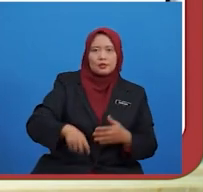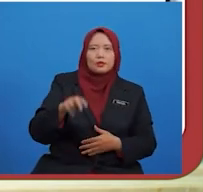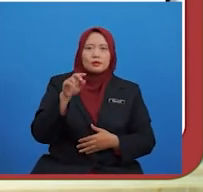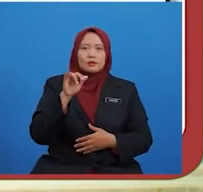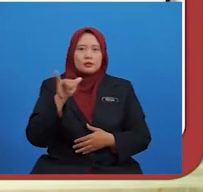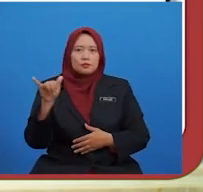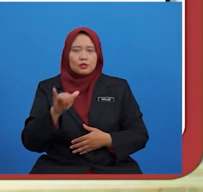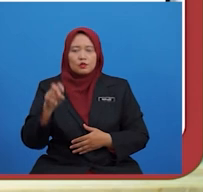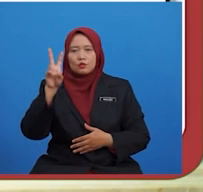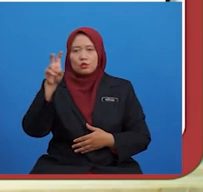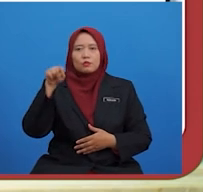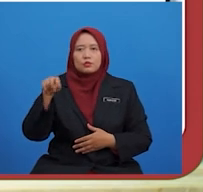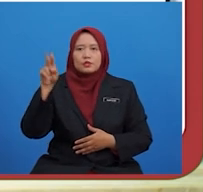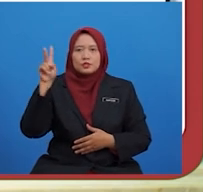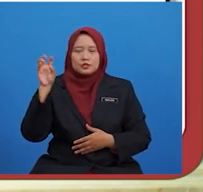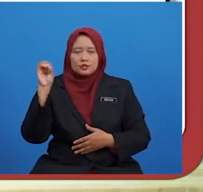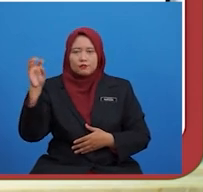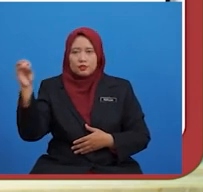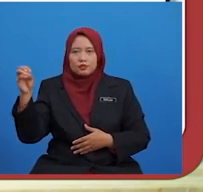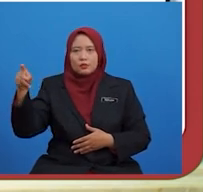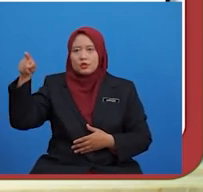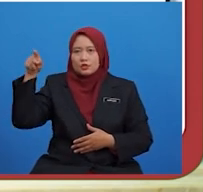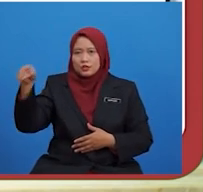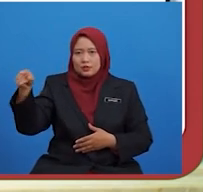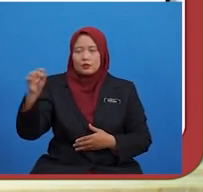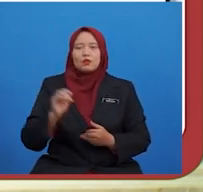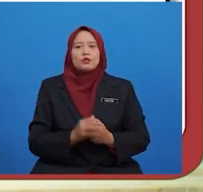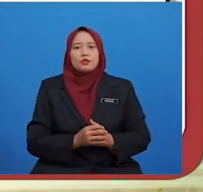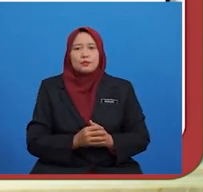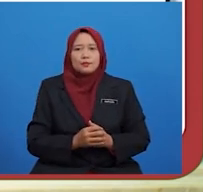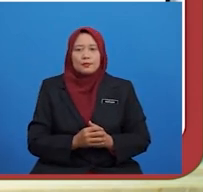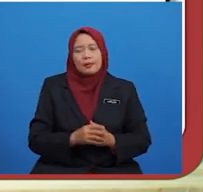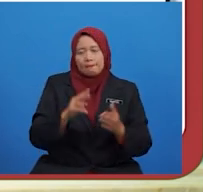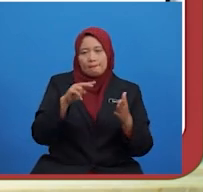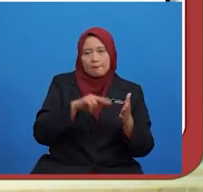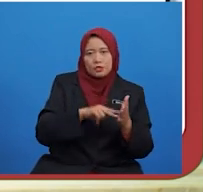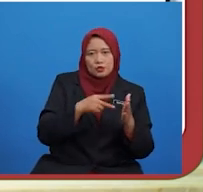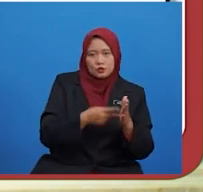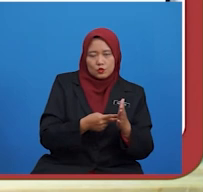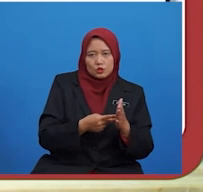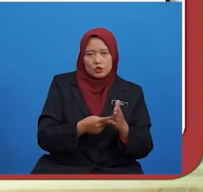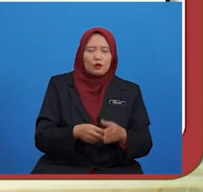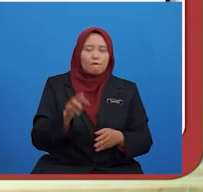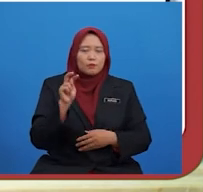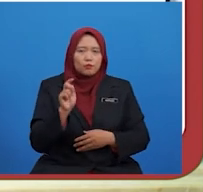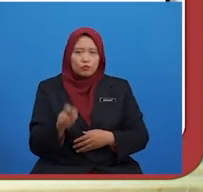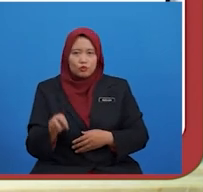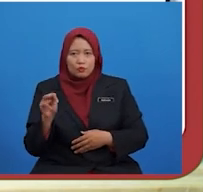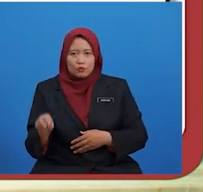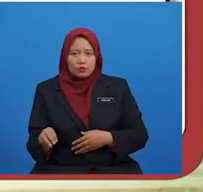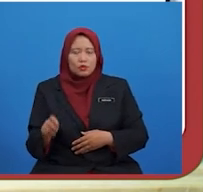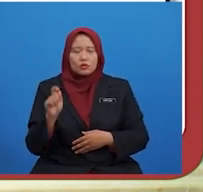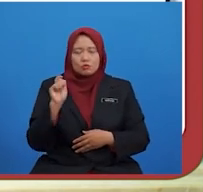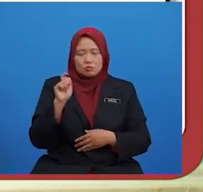20.00. Kemudian, simbol semikolon. Maksudnya, murid-murid